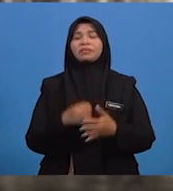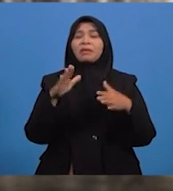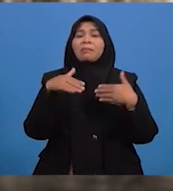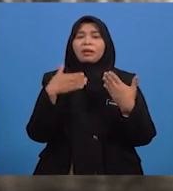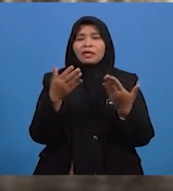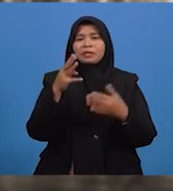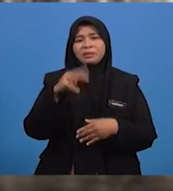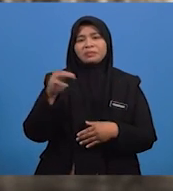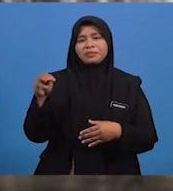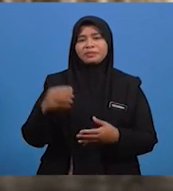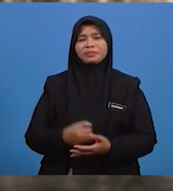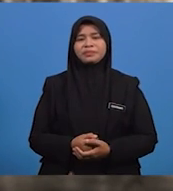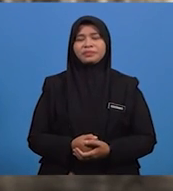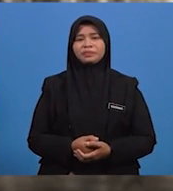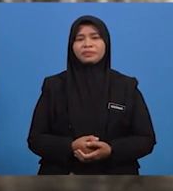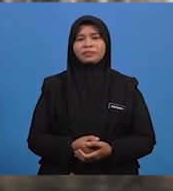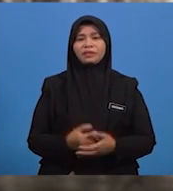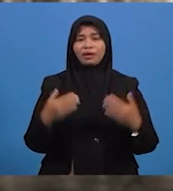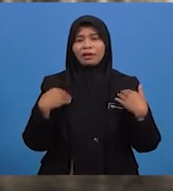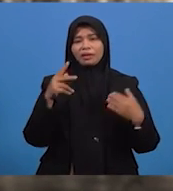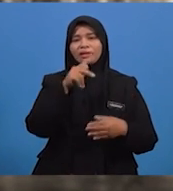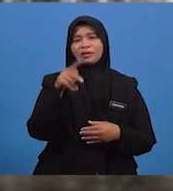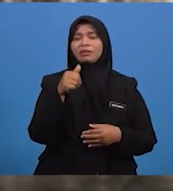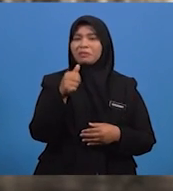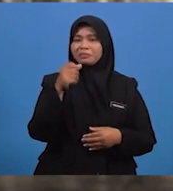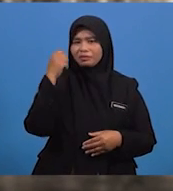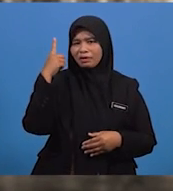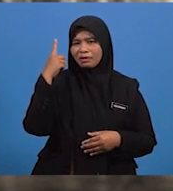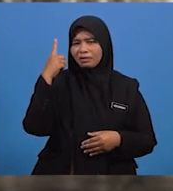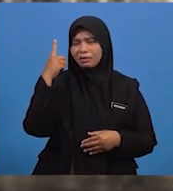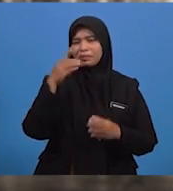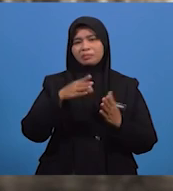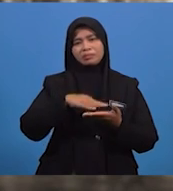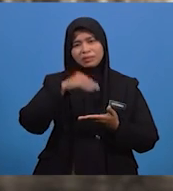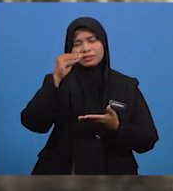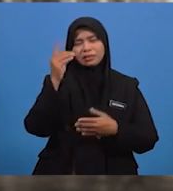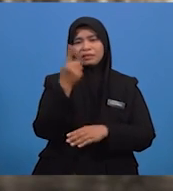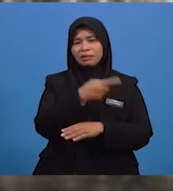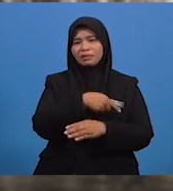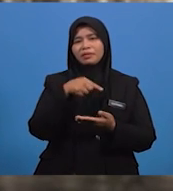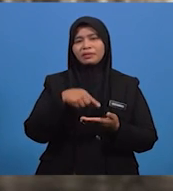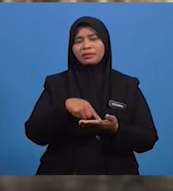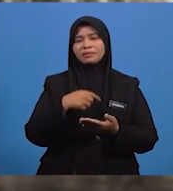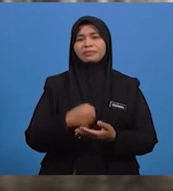Bagaimana murid-murid? Adakah anda faham pembelajaran kita pada hari ini?